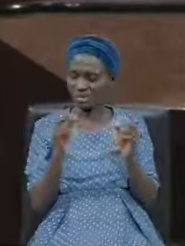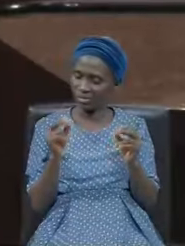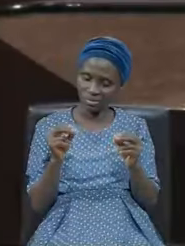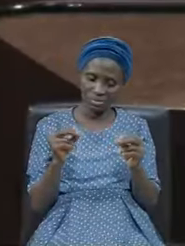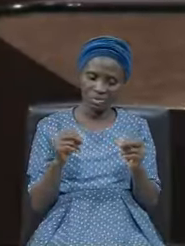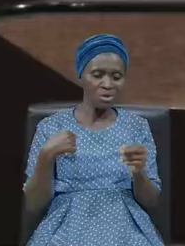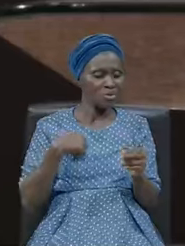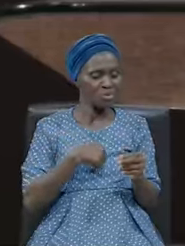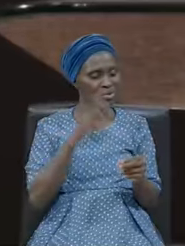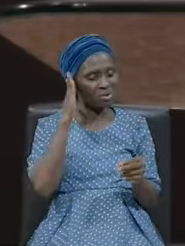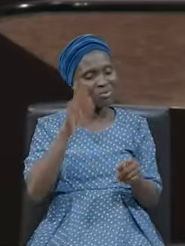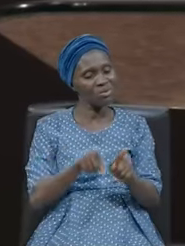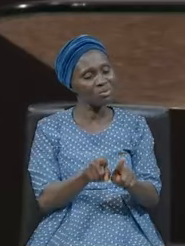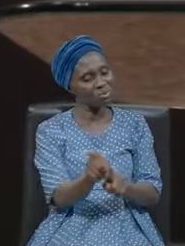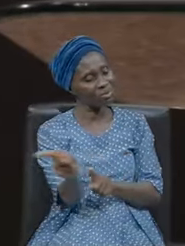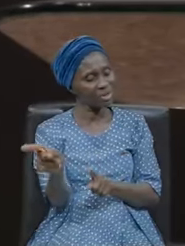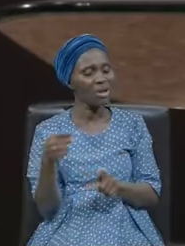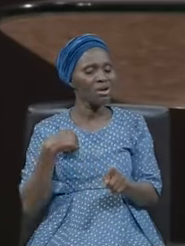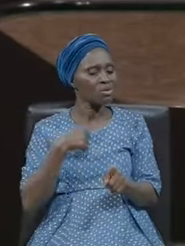allons nous allons